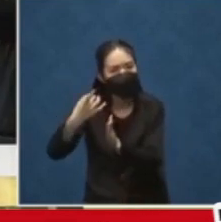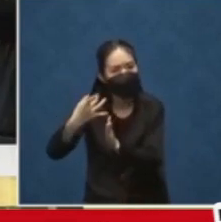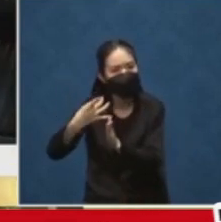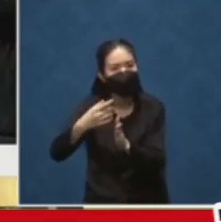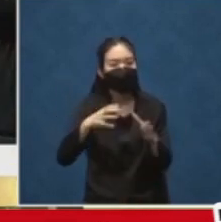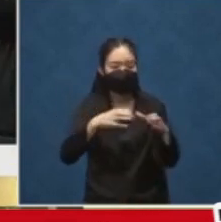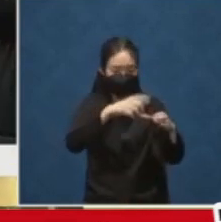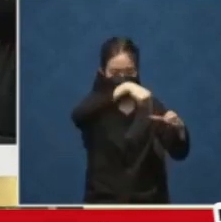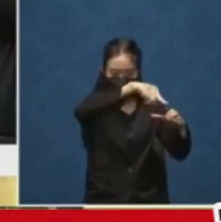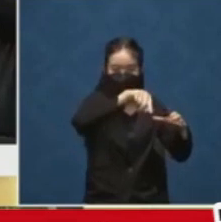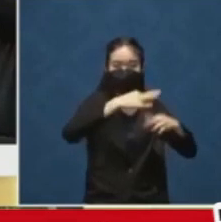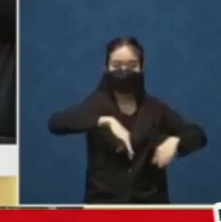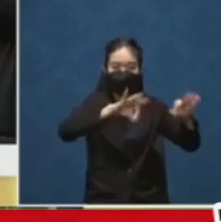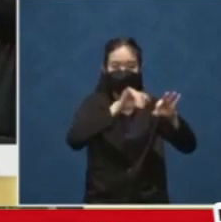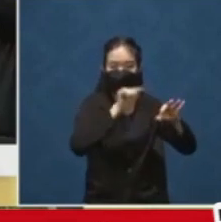ครั